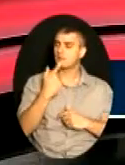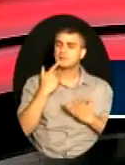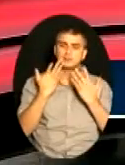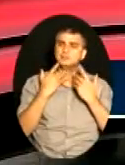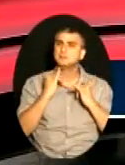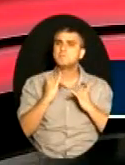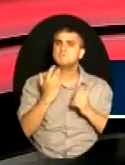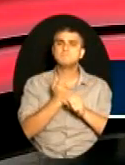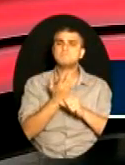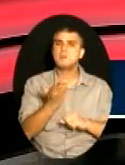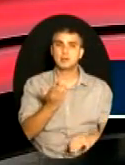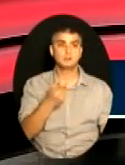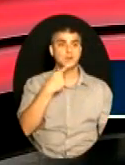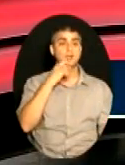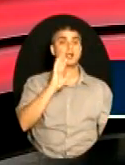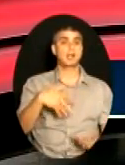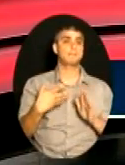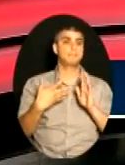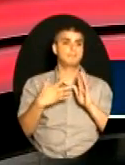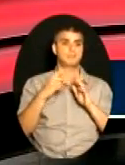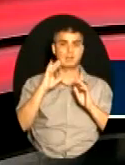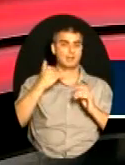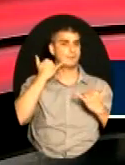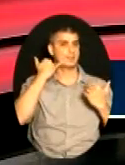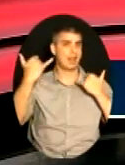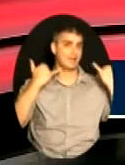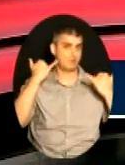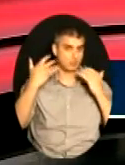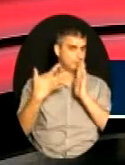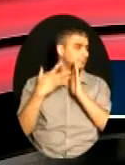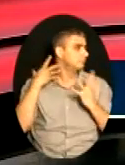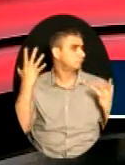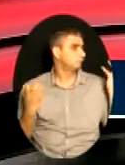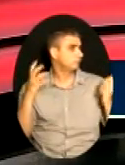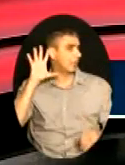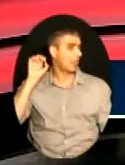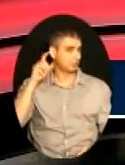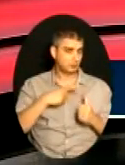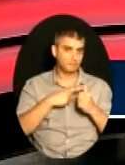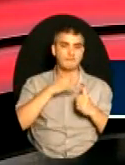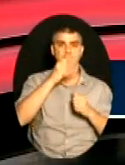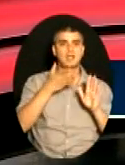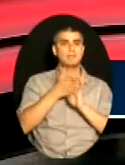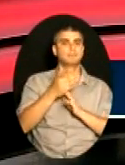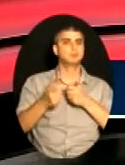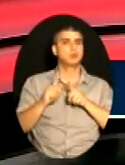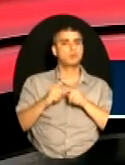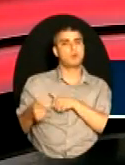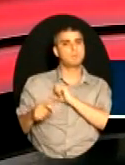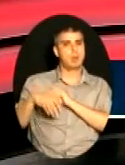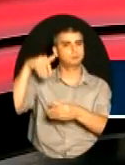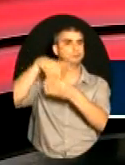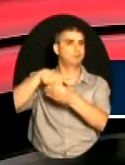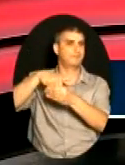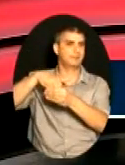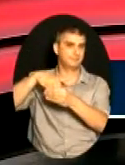המונחים האלה? שזה גם בפלאפוניה ובכל הנושא מכשירי הקשר, וגם בהחדרת סוכנים וכל מה שקשור